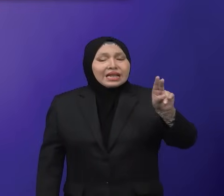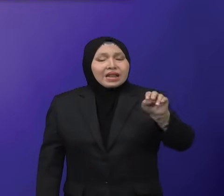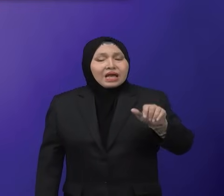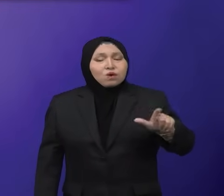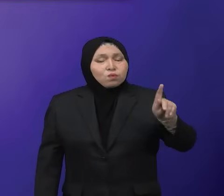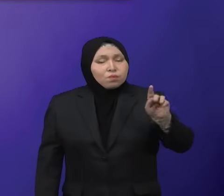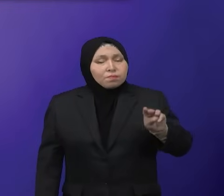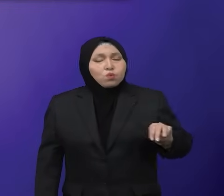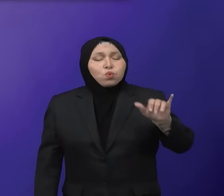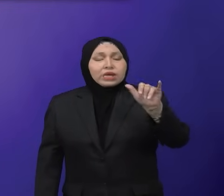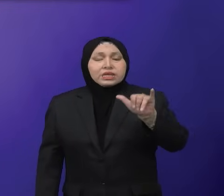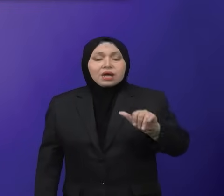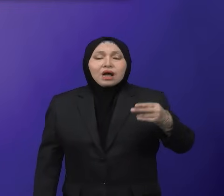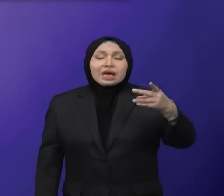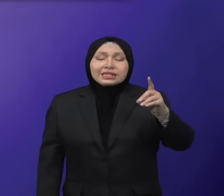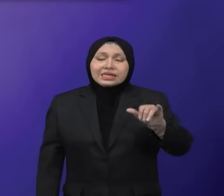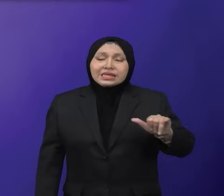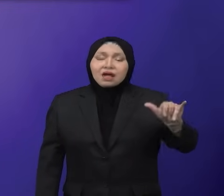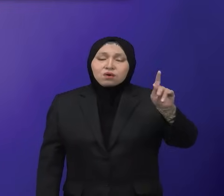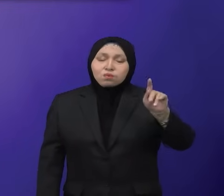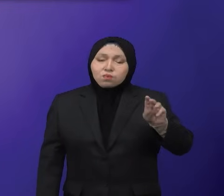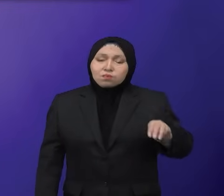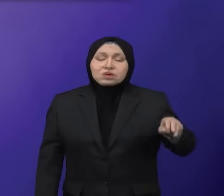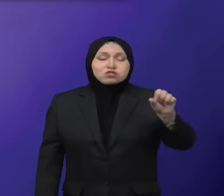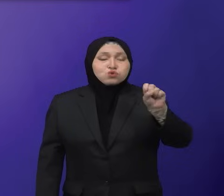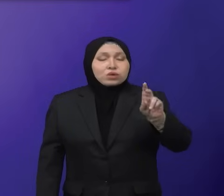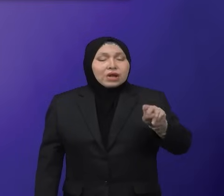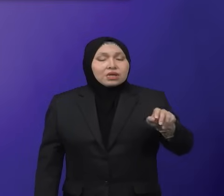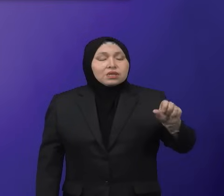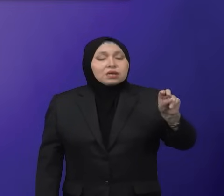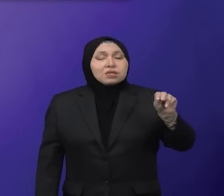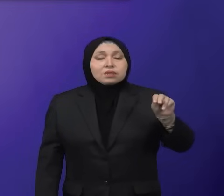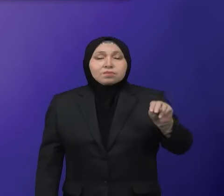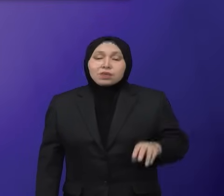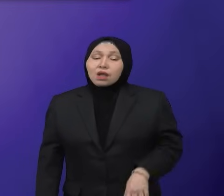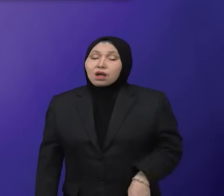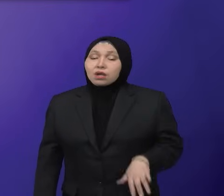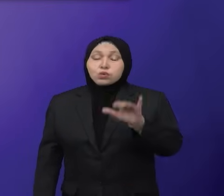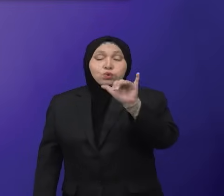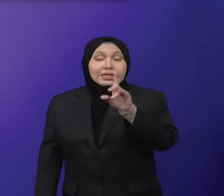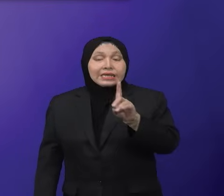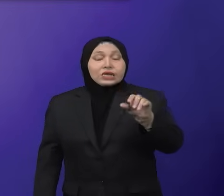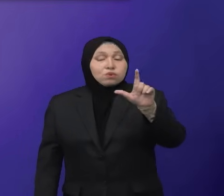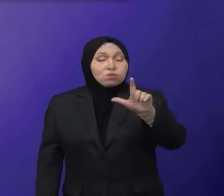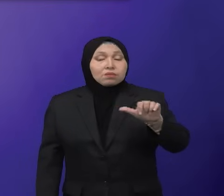liyubayyina lakum wa yahdiyakum sunan.